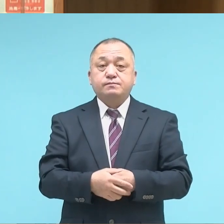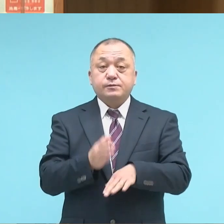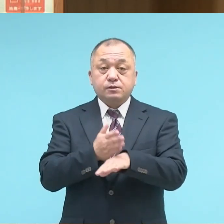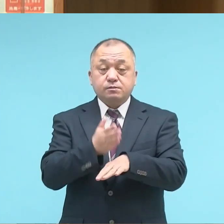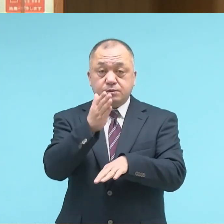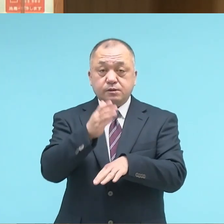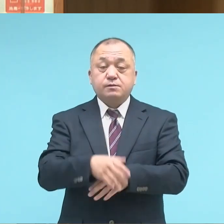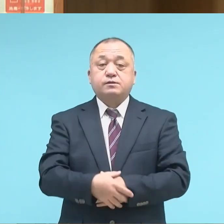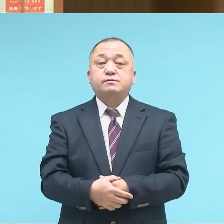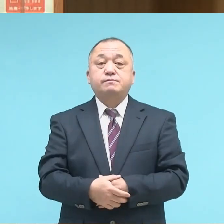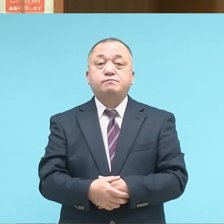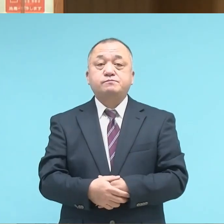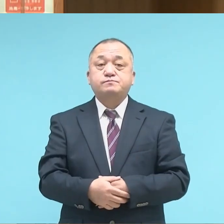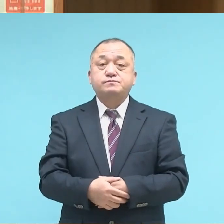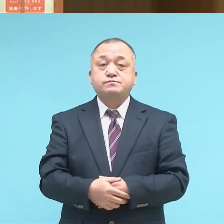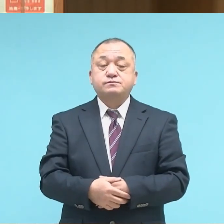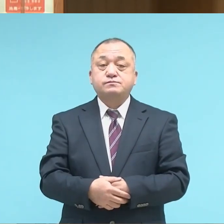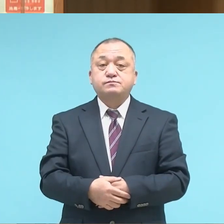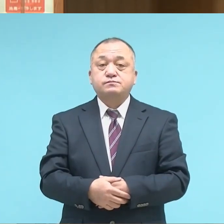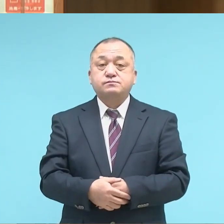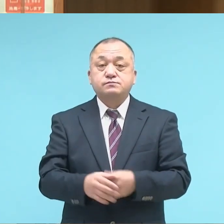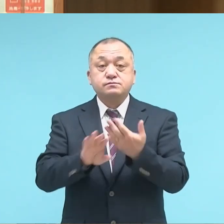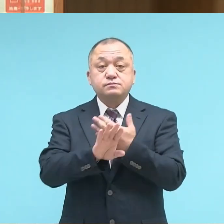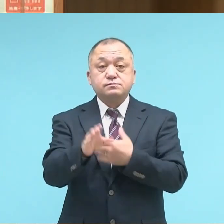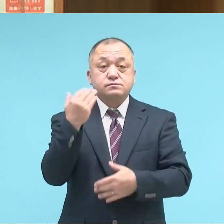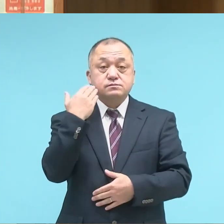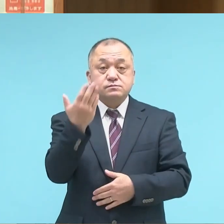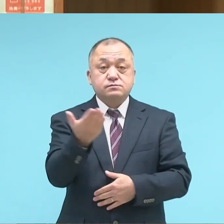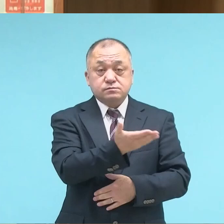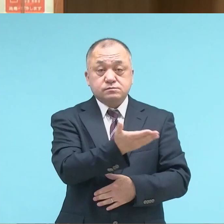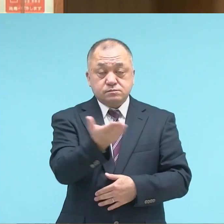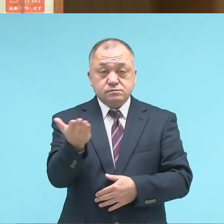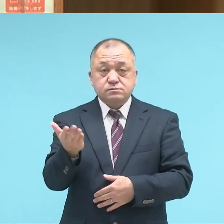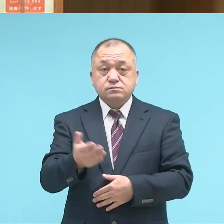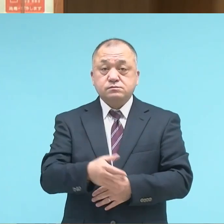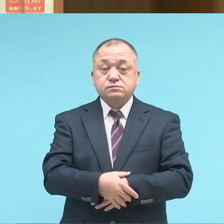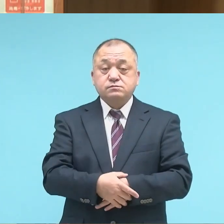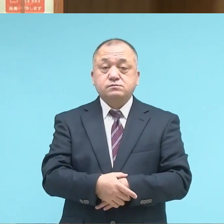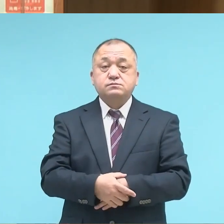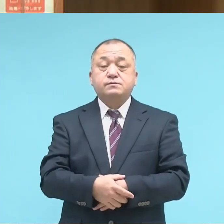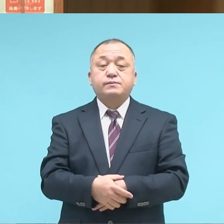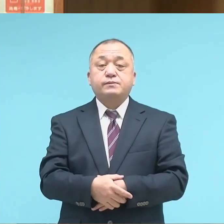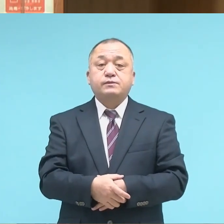。 ありがとうございます。他にご質問ございますでしょうか。